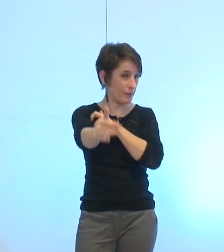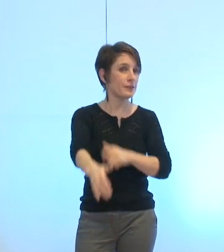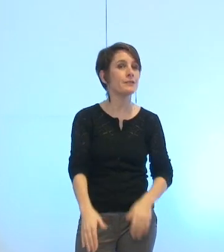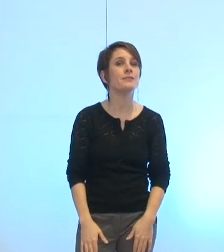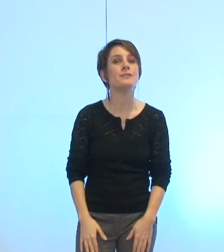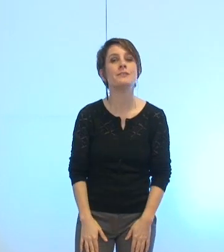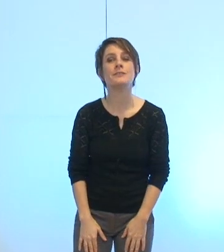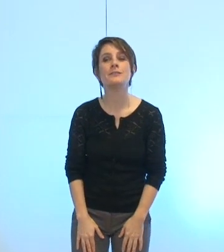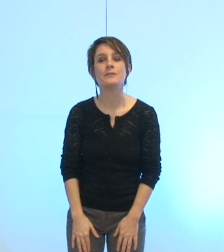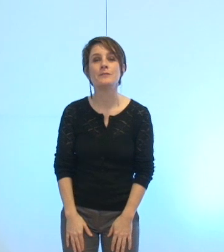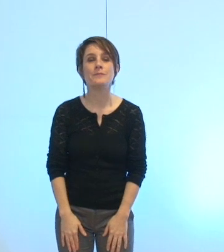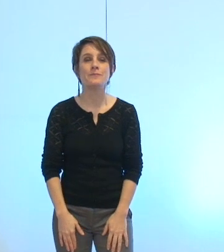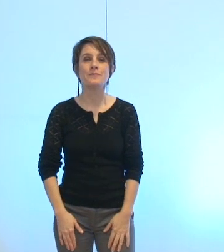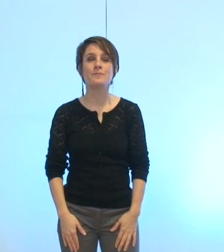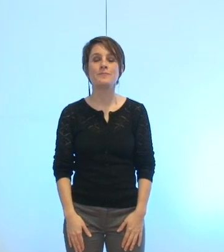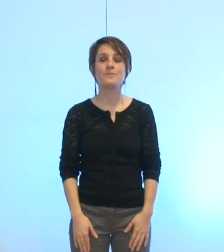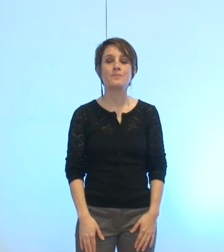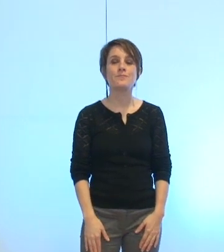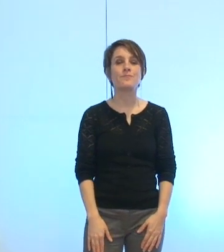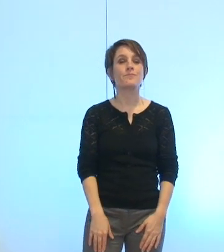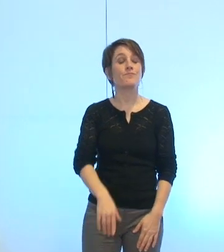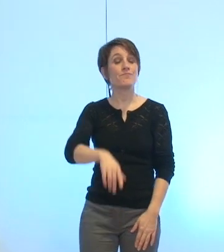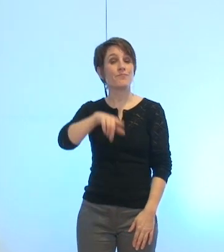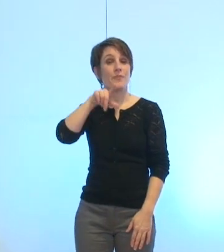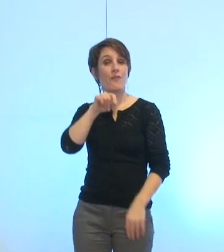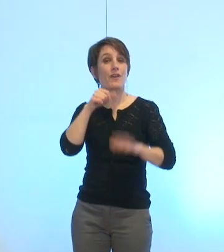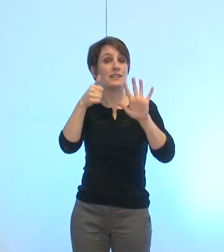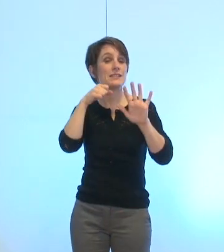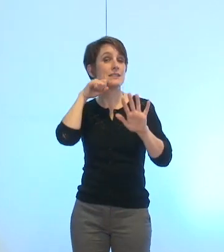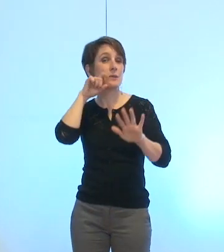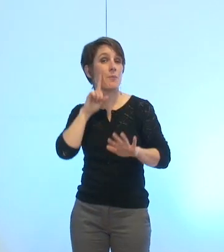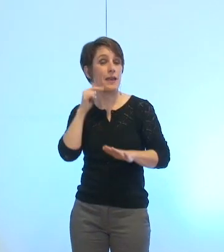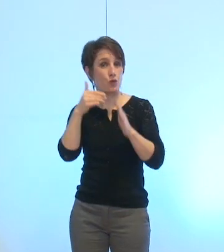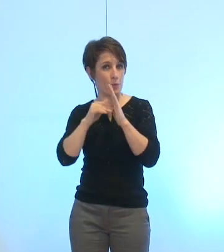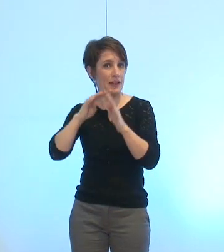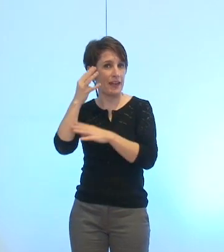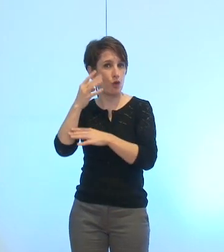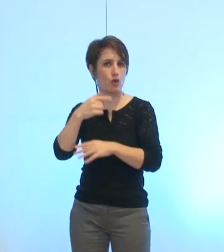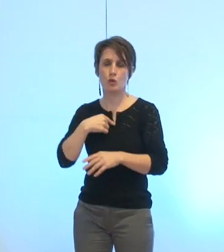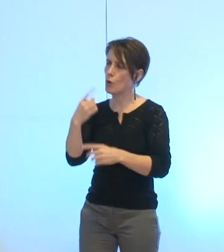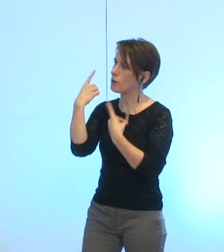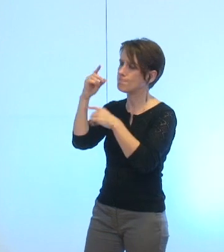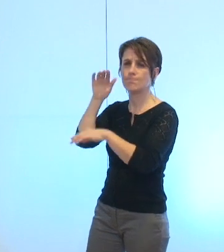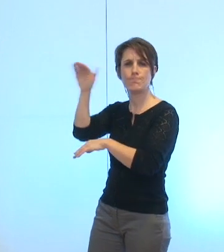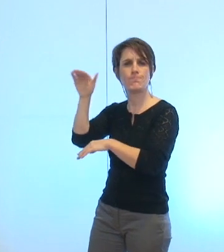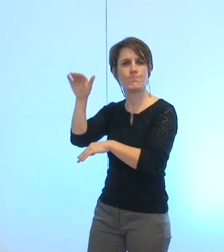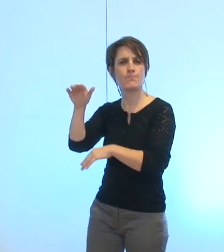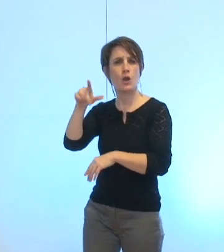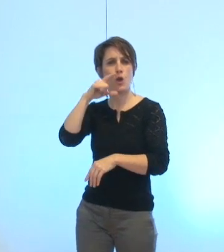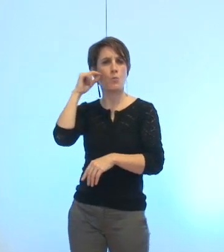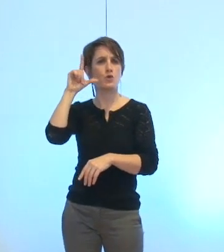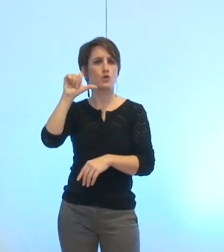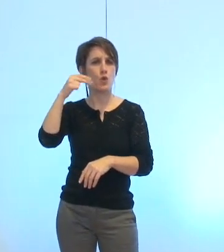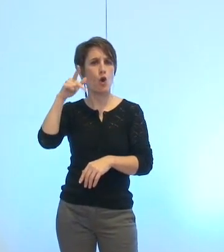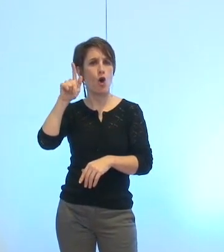soirée le 26 mai 2014 j'ai demandé à François Langlois directeur général des service